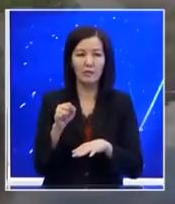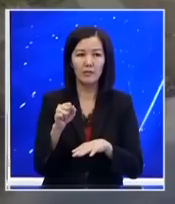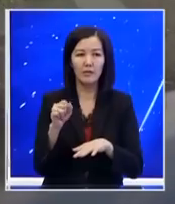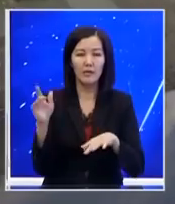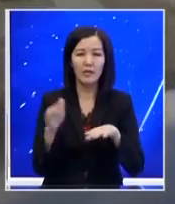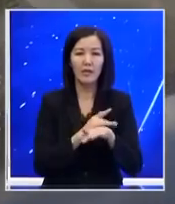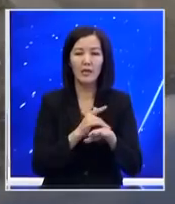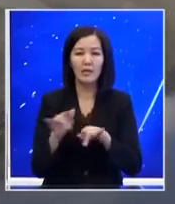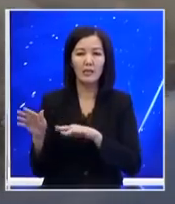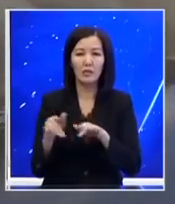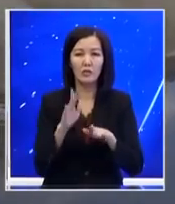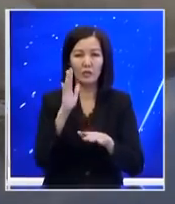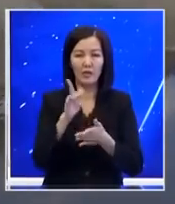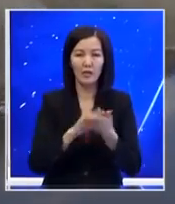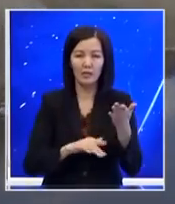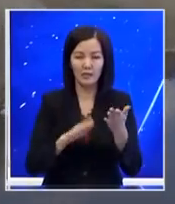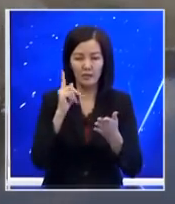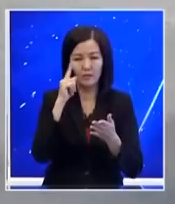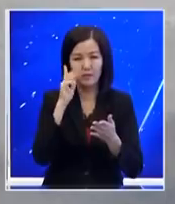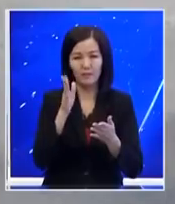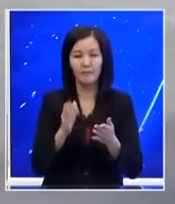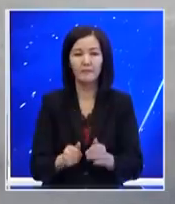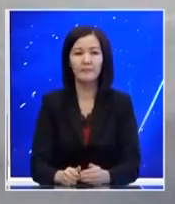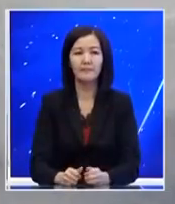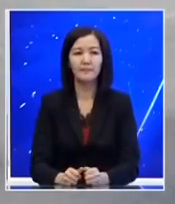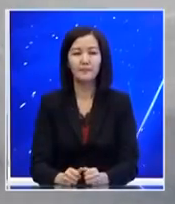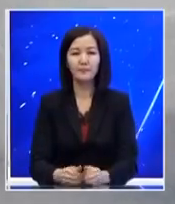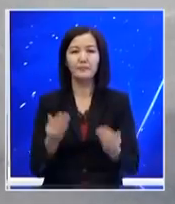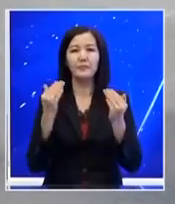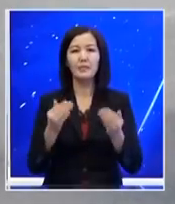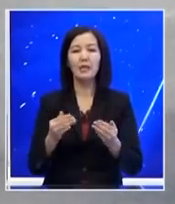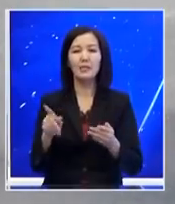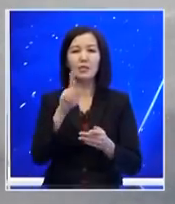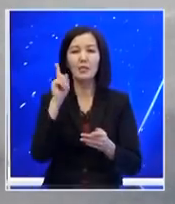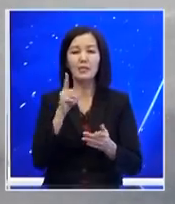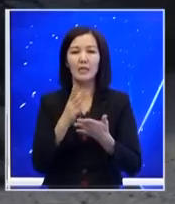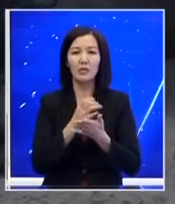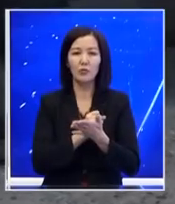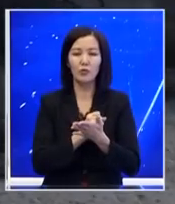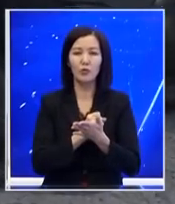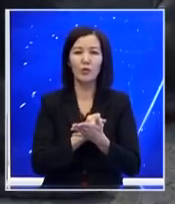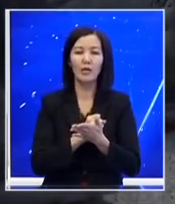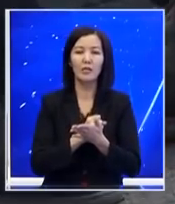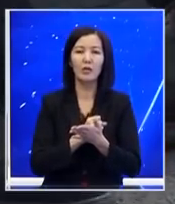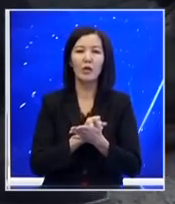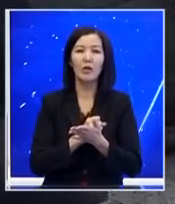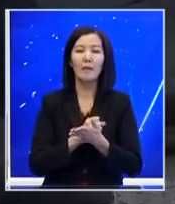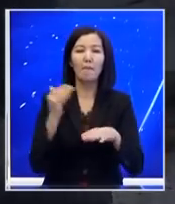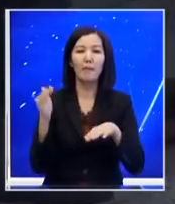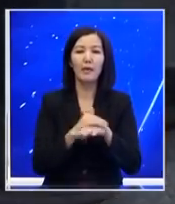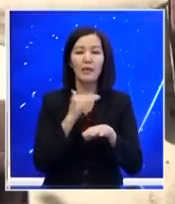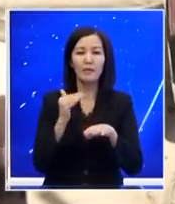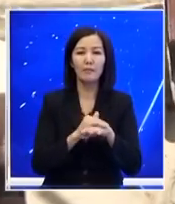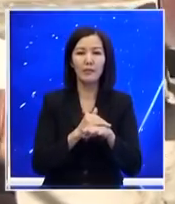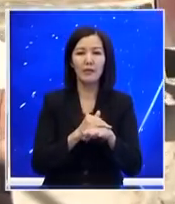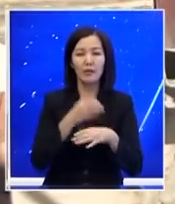іс арғарай жалғасын табады деп ойлаймын. Қазір жастар ресурстық орталығындағы мейірімді Жетісу фронт кеңсесіне қоңырау